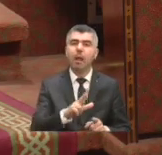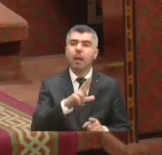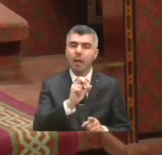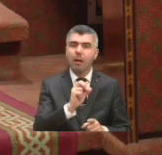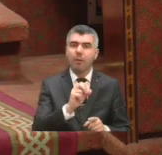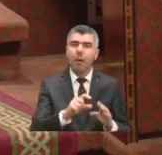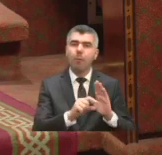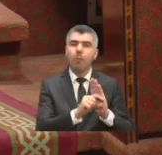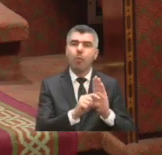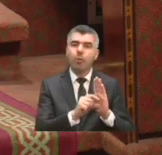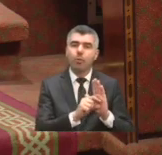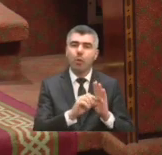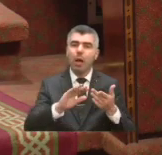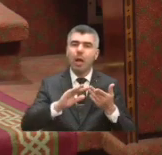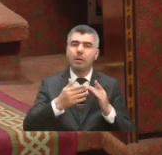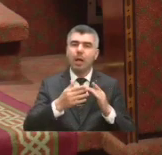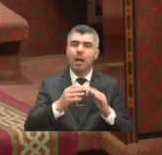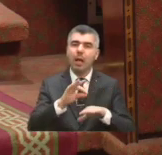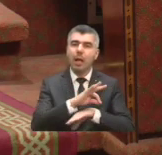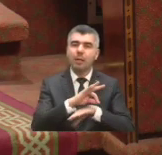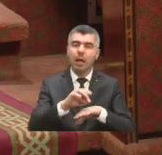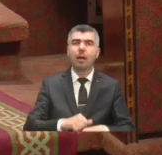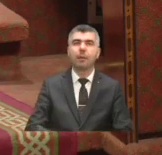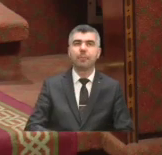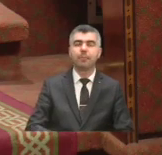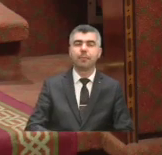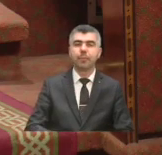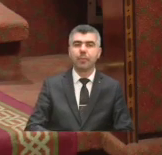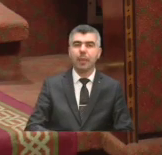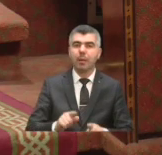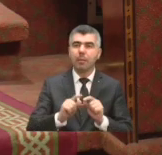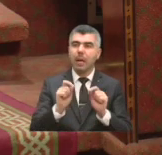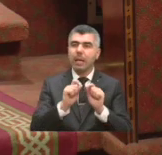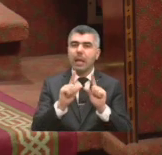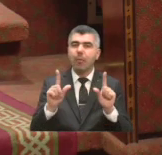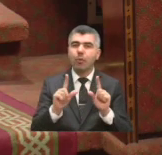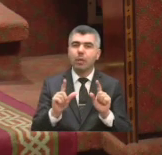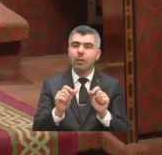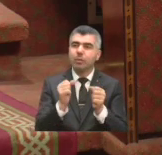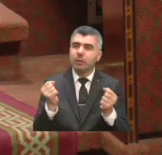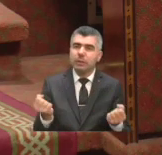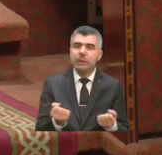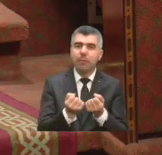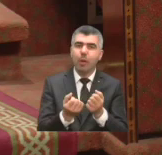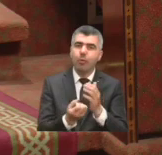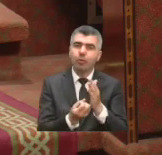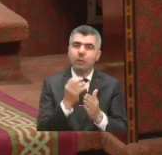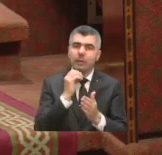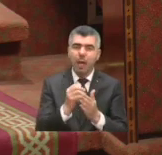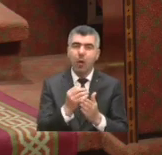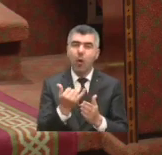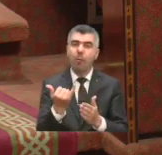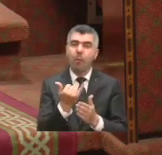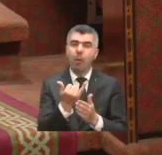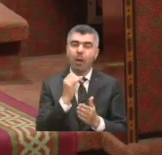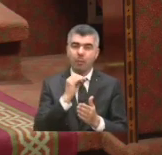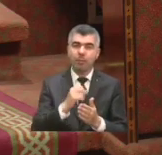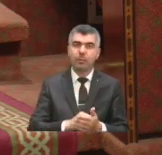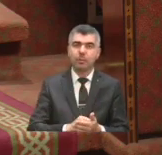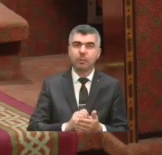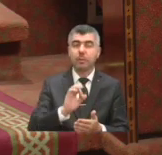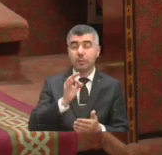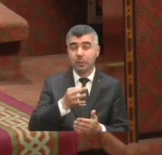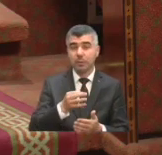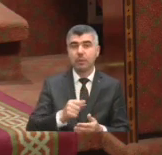موضوع الإدارة الإلكترونية، الموضوع اللي عطاه النموذج التنموي الجديد أهمية كبيرة، لأنه هو اللي يقدر